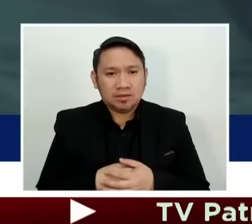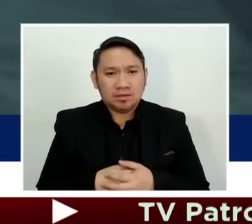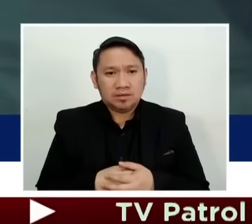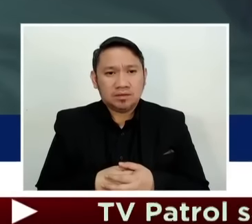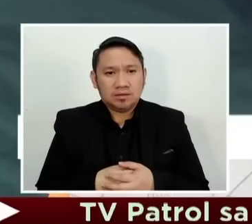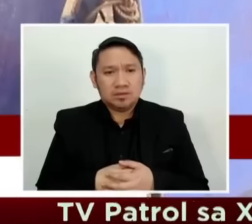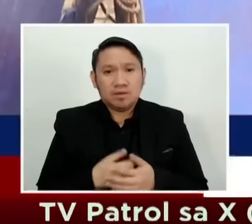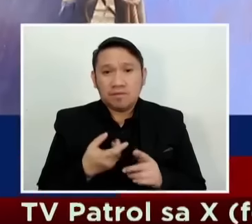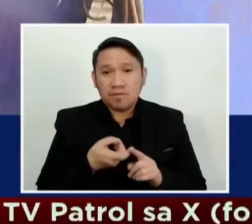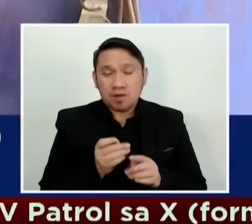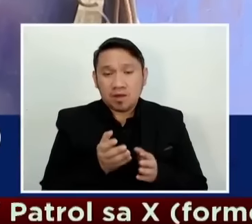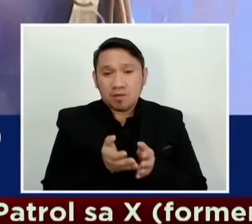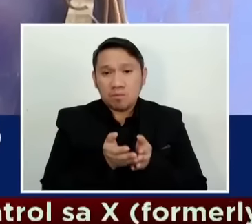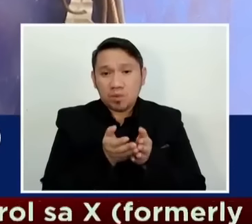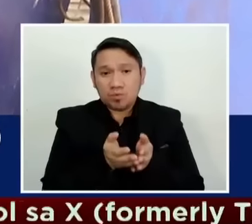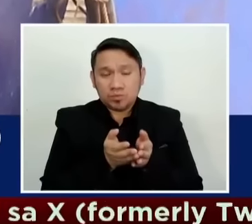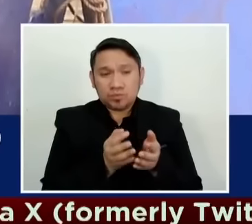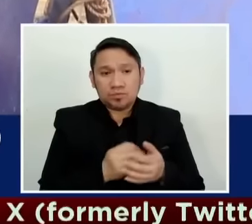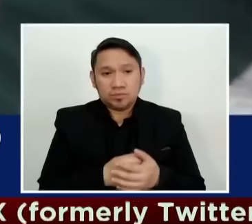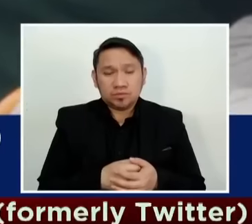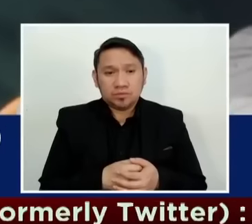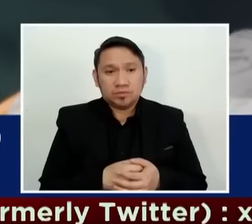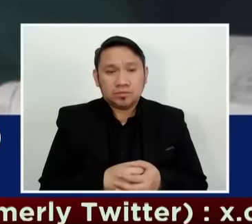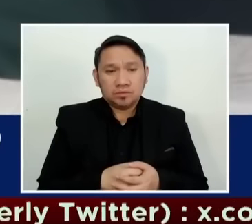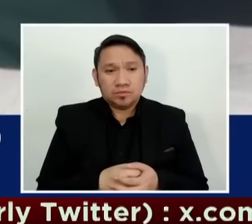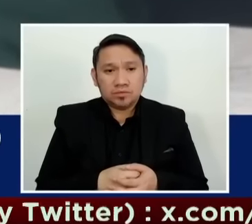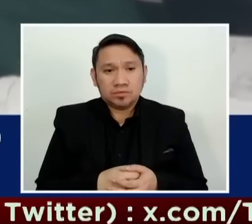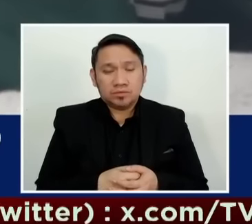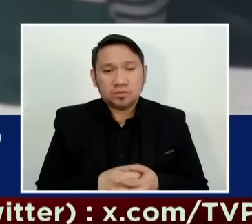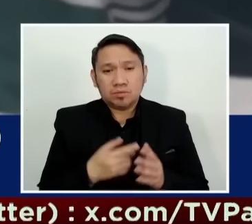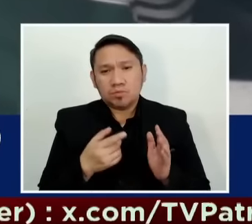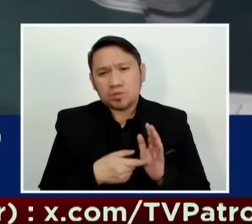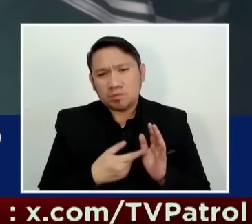barko, tagbo. Arawan lang po. 50. Bisan